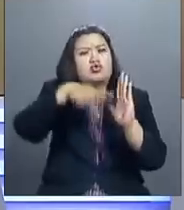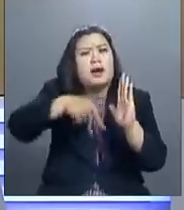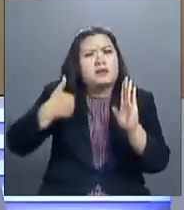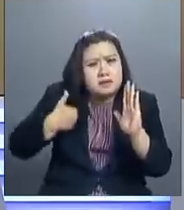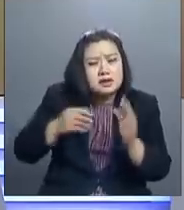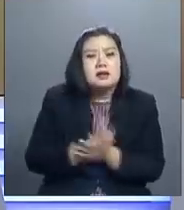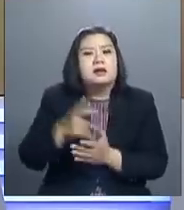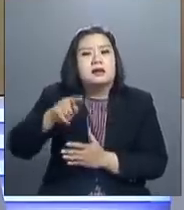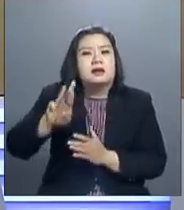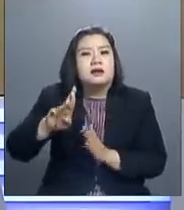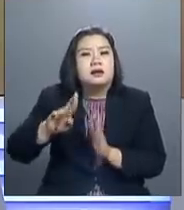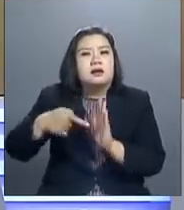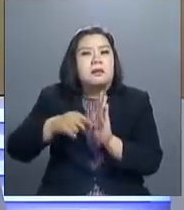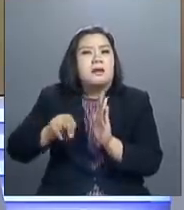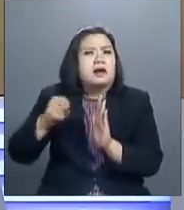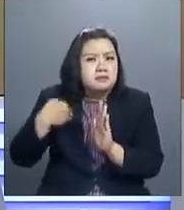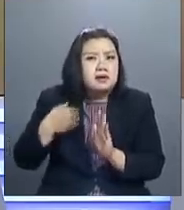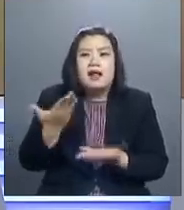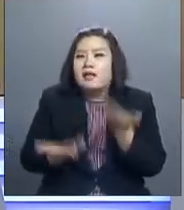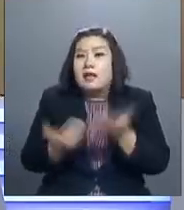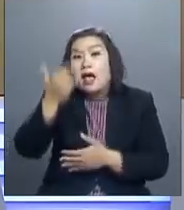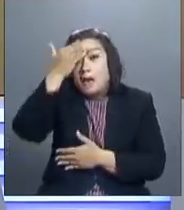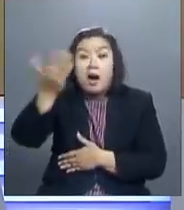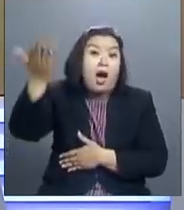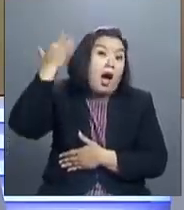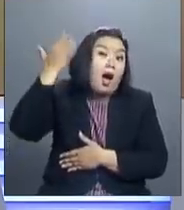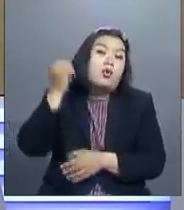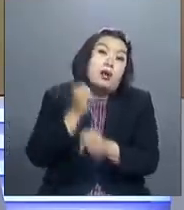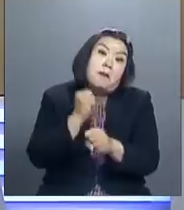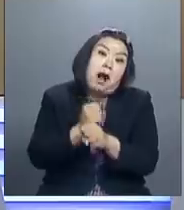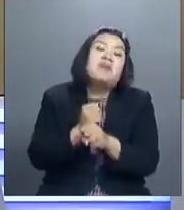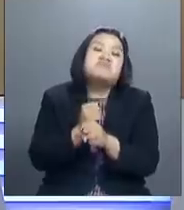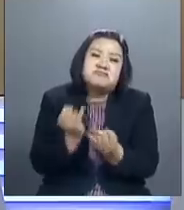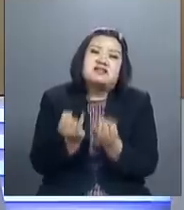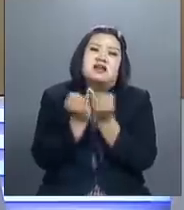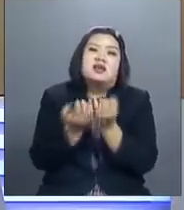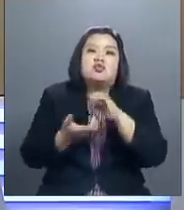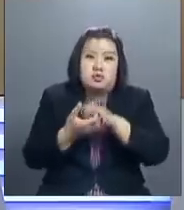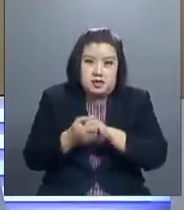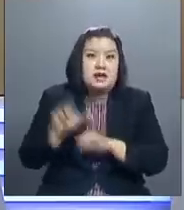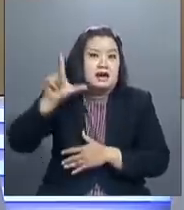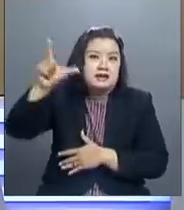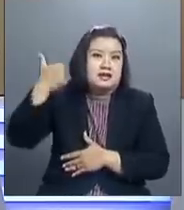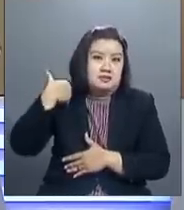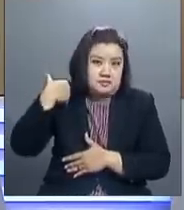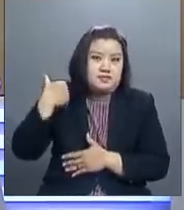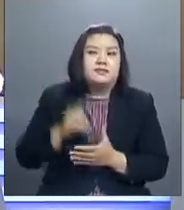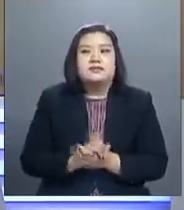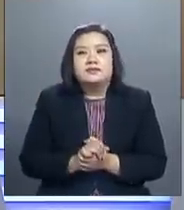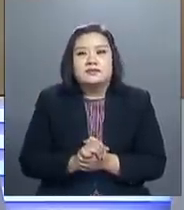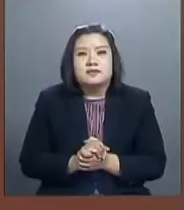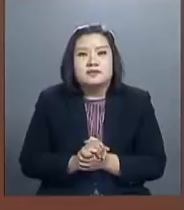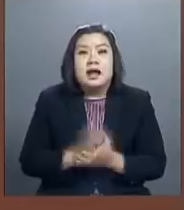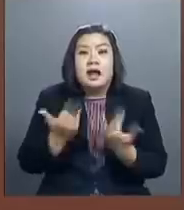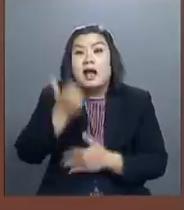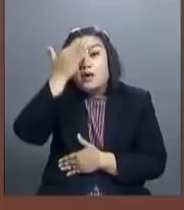ประภัทรโพธสุทนซึ่งต่างก็เคยร่วมงานกับพรรคเพื่อไทยหรือนายทักษิณมาแล้วทั้งสิ้นค่ะแล้วก็ตัว